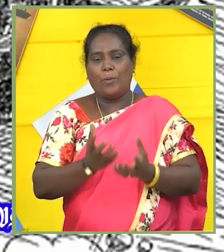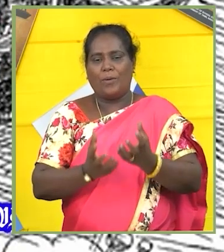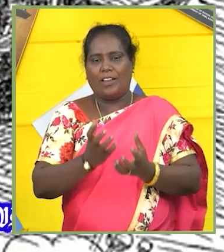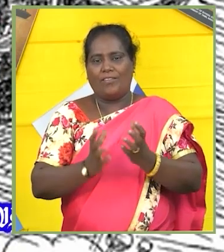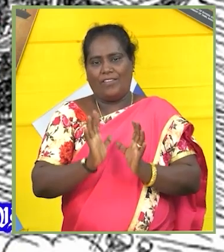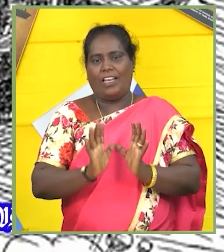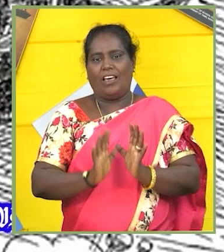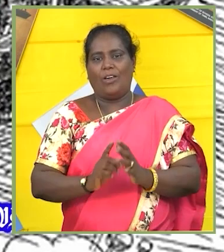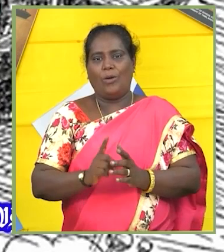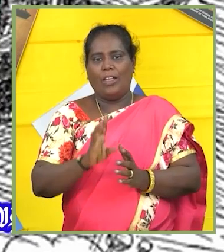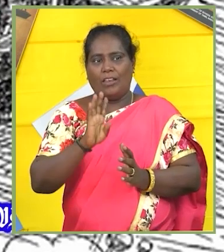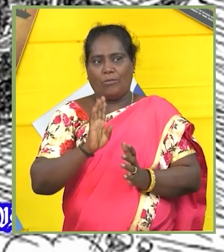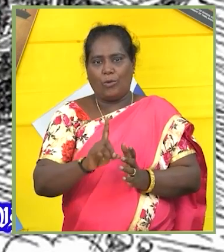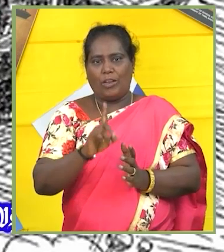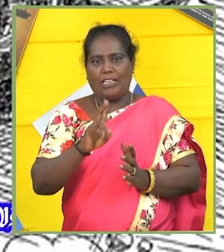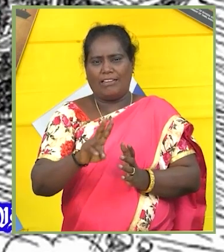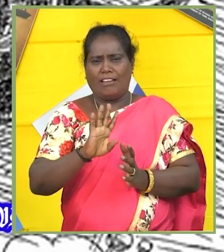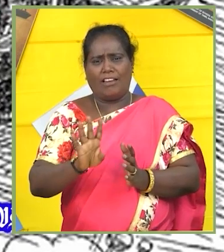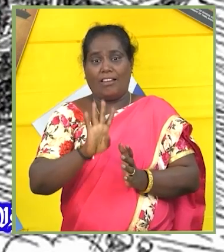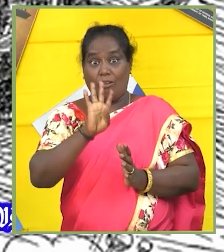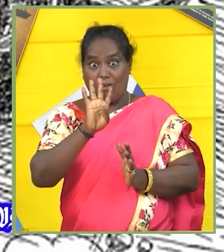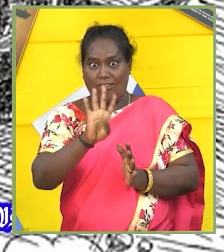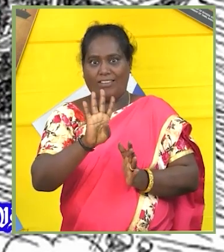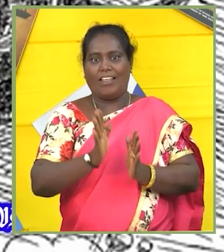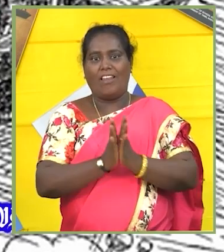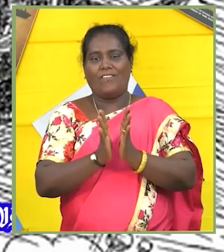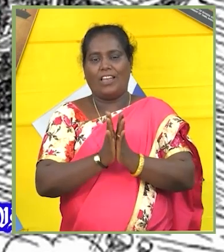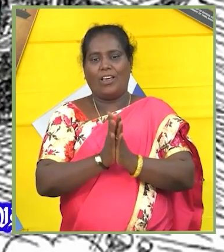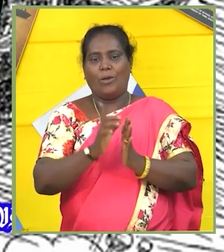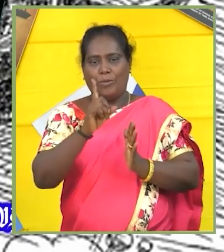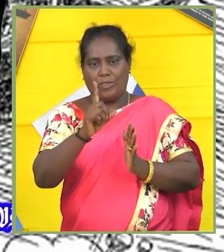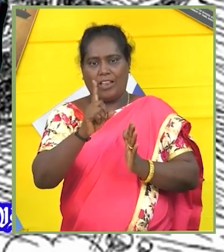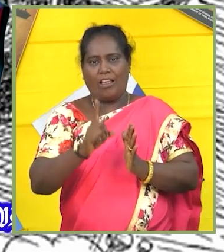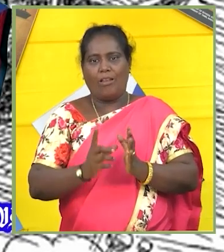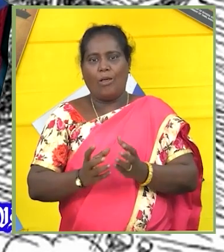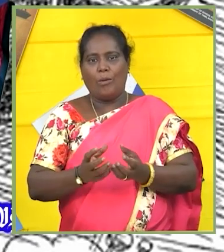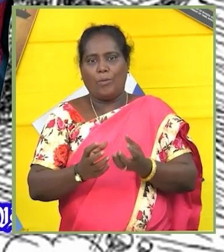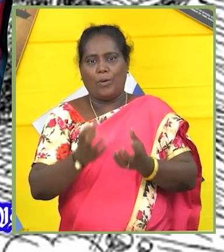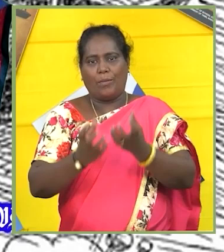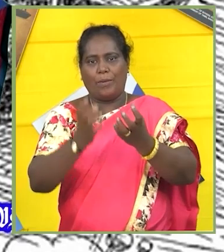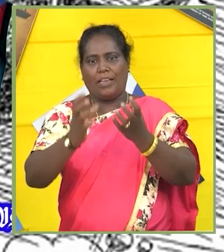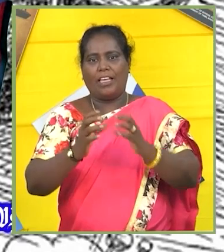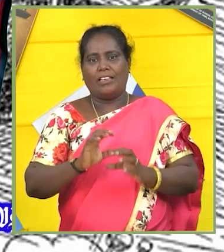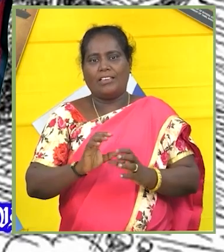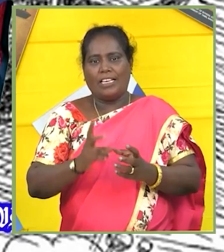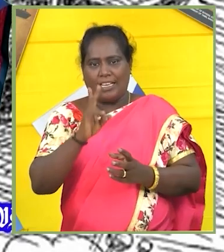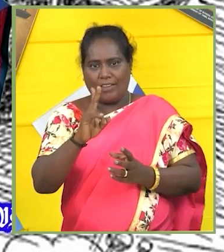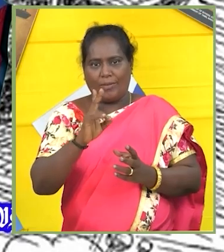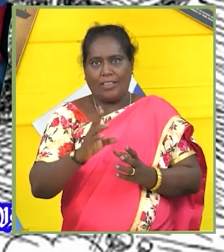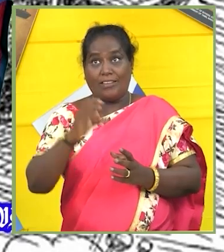பொங்கல் திருநாள் தானே. ஒரு நாள் இரண்டு நாள் அல்ல, 4 நாட்கள் கொண்டாடி மகிழ்கிறோம். முதல் நாள் போகி